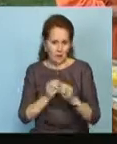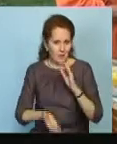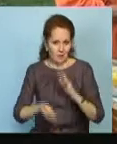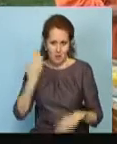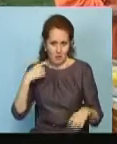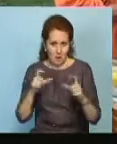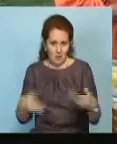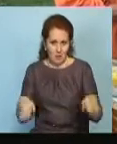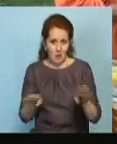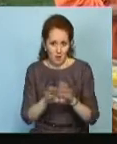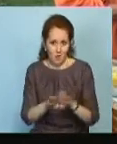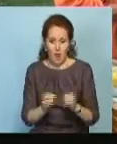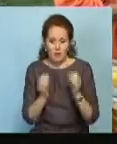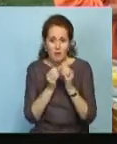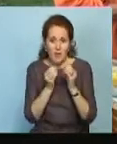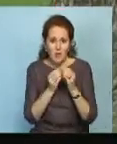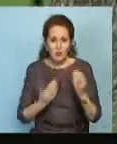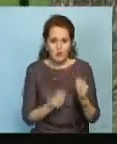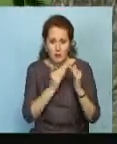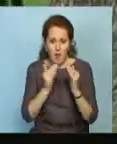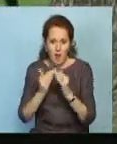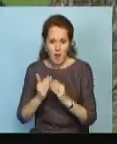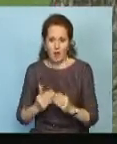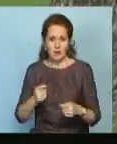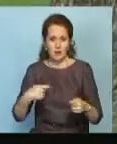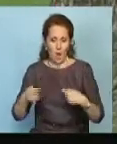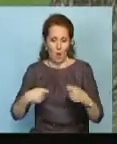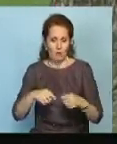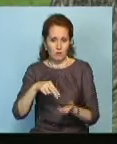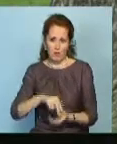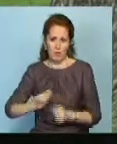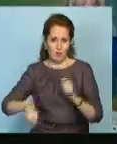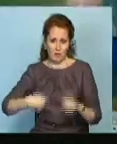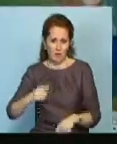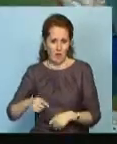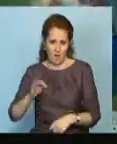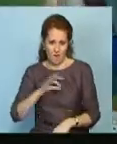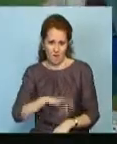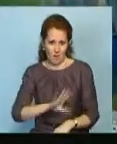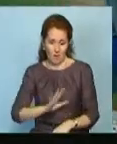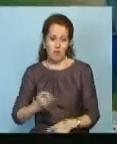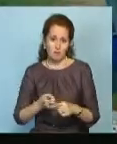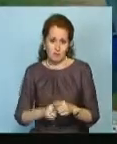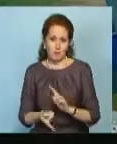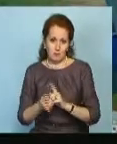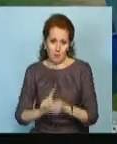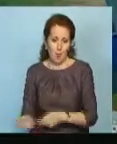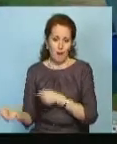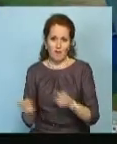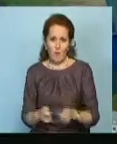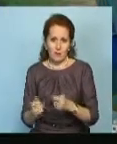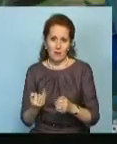На десяток жителей содержать убыточную торговую точку стало невыгодно. В Егоровце начали продукты подвозить из райцентра. Хоть и